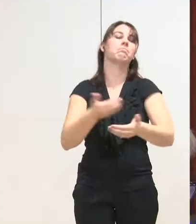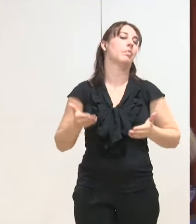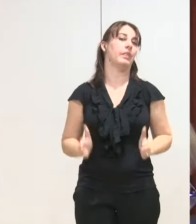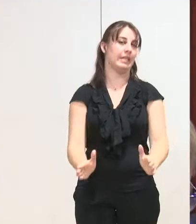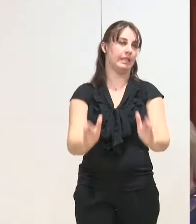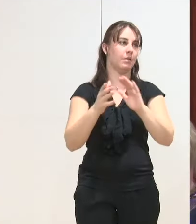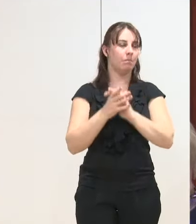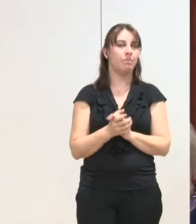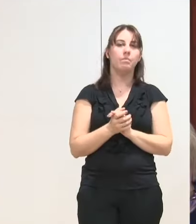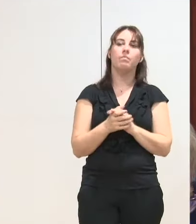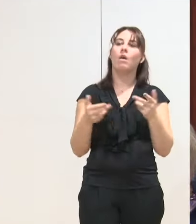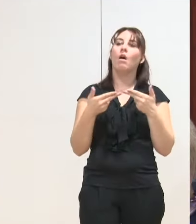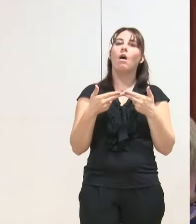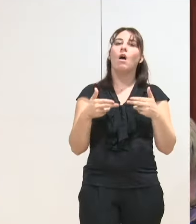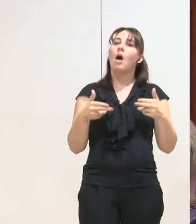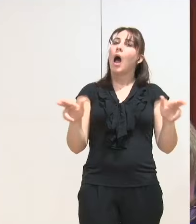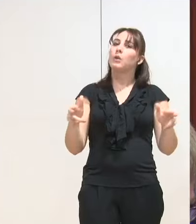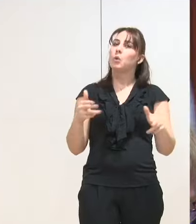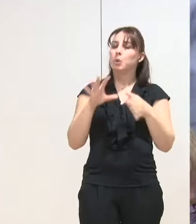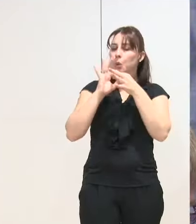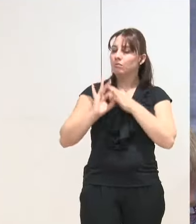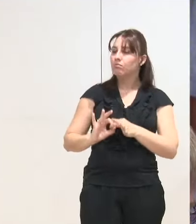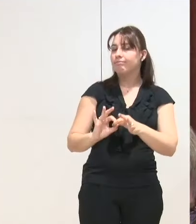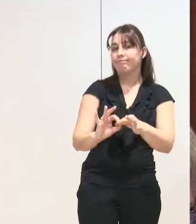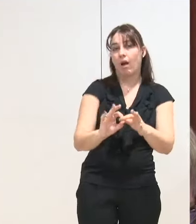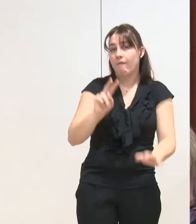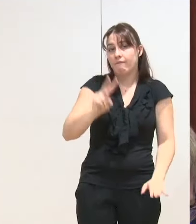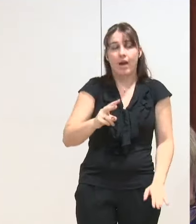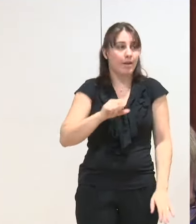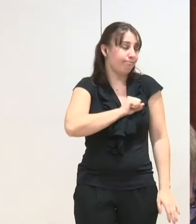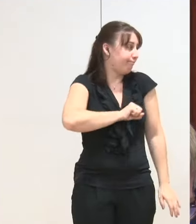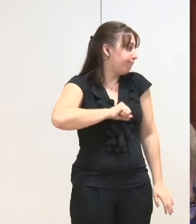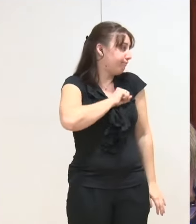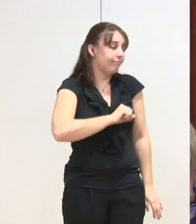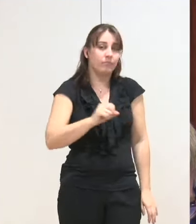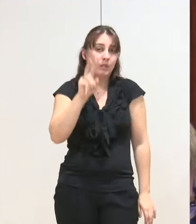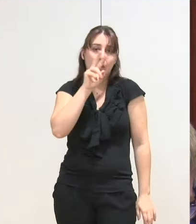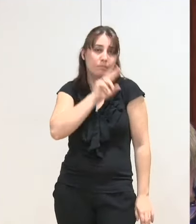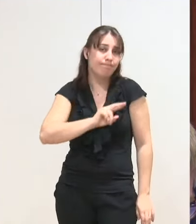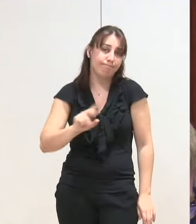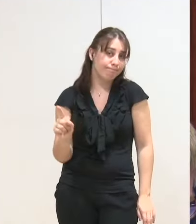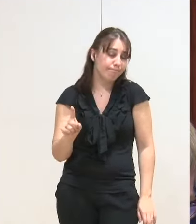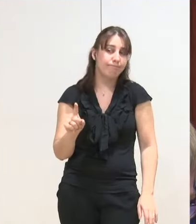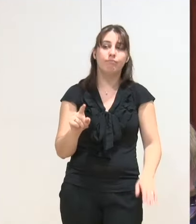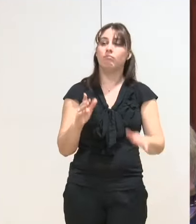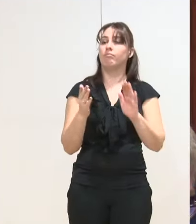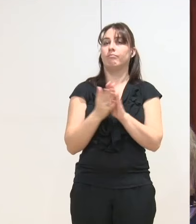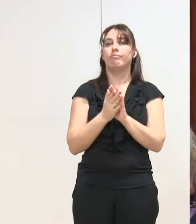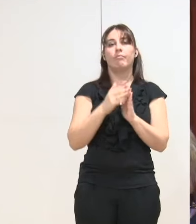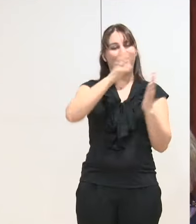introduction continue dans son côté malheureusement peu amusant lorsqu'on la rapporte à son dernier